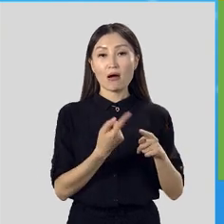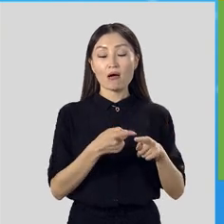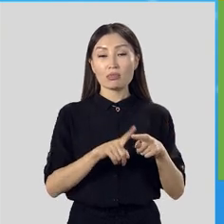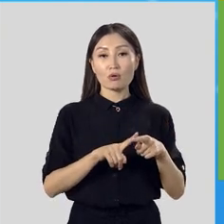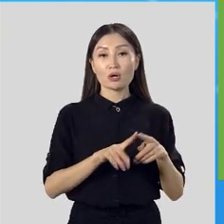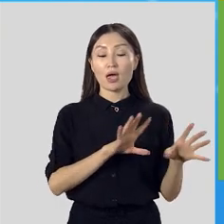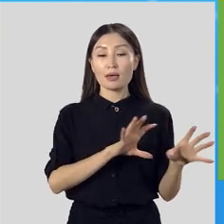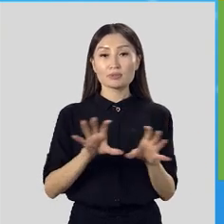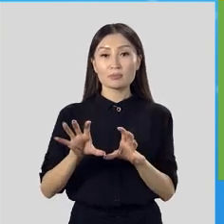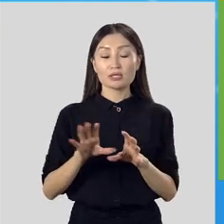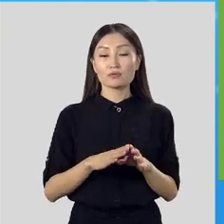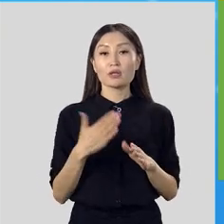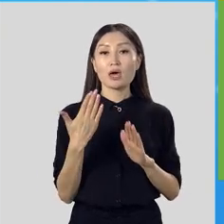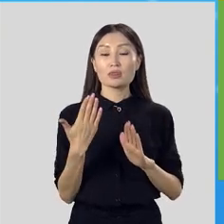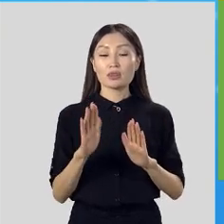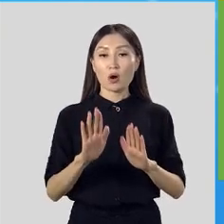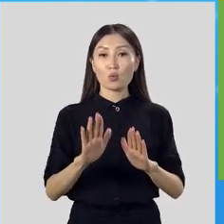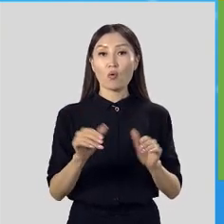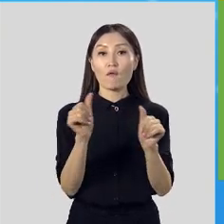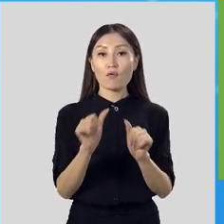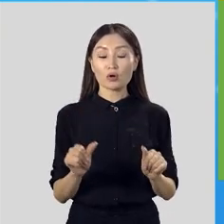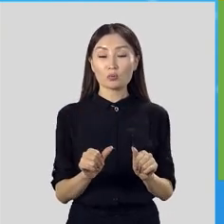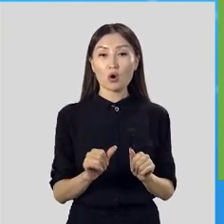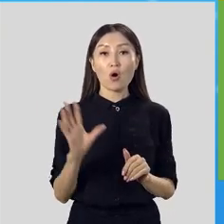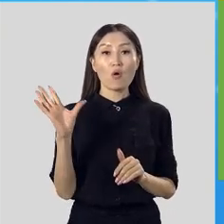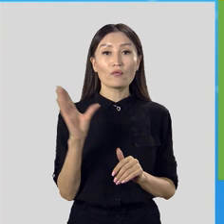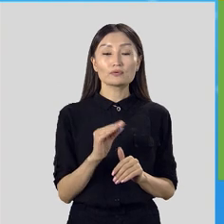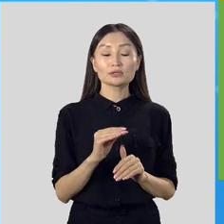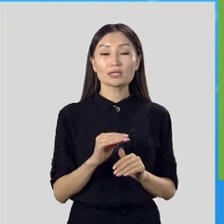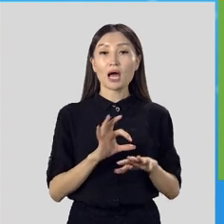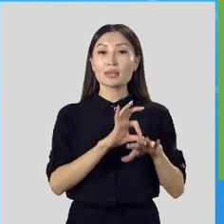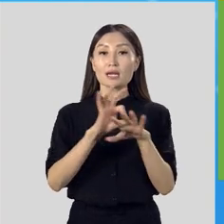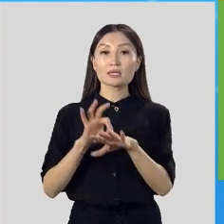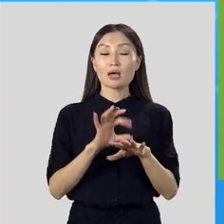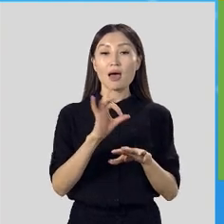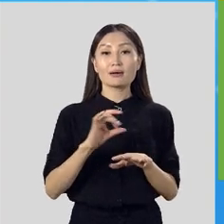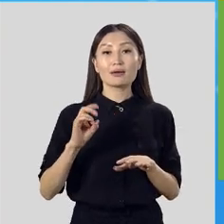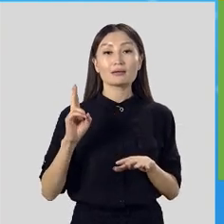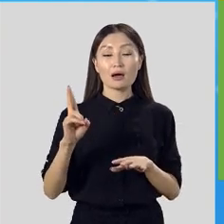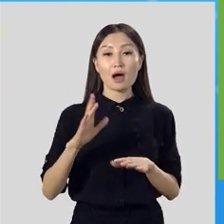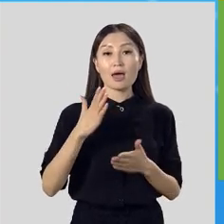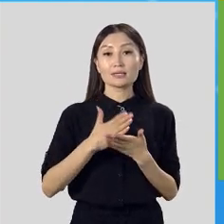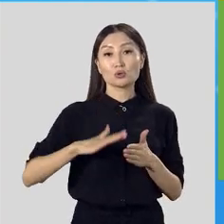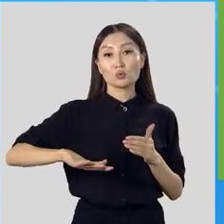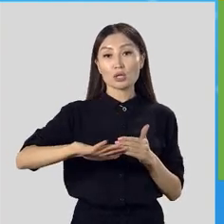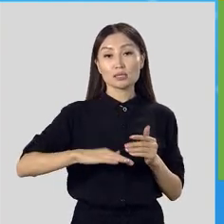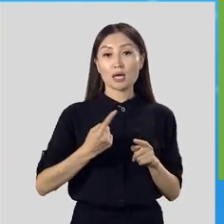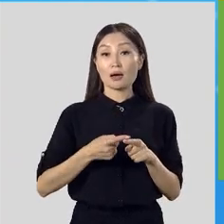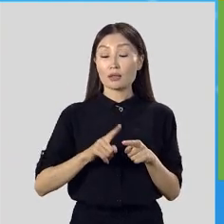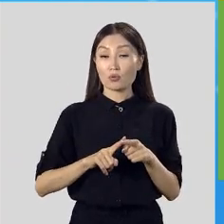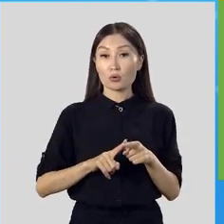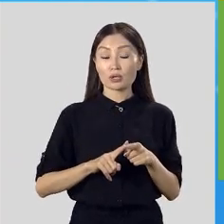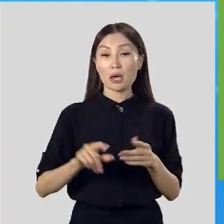и обеспечивают ей такую форму. У всех транспортных РНК есть участок,